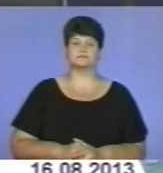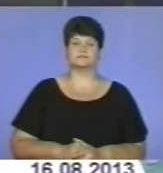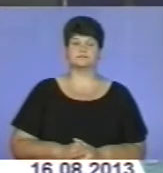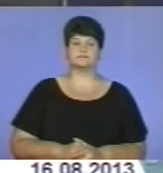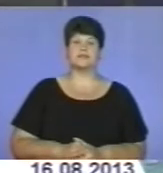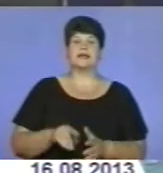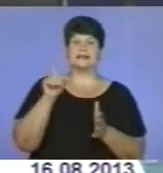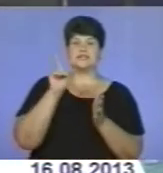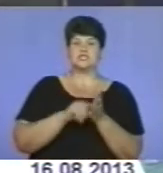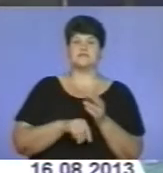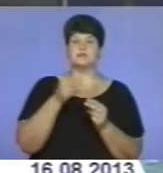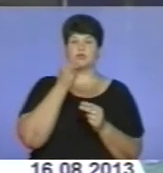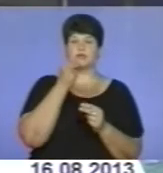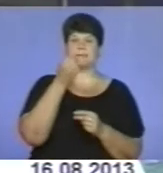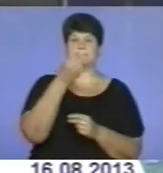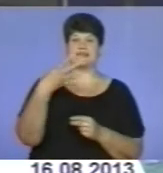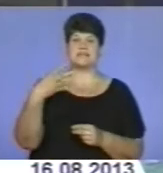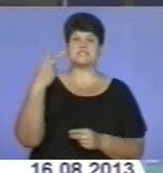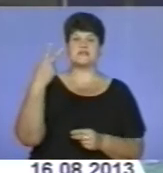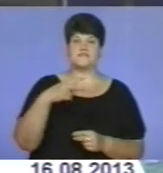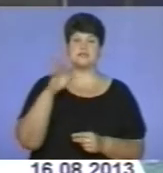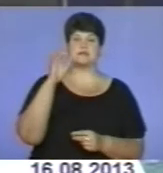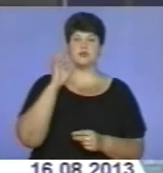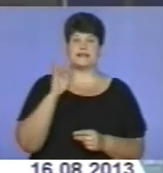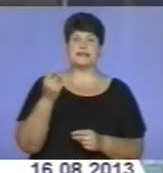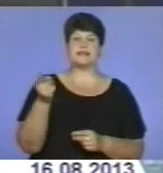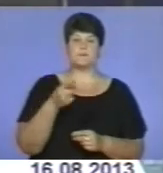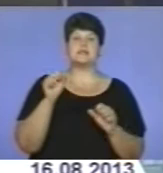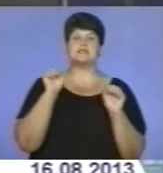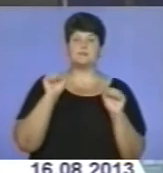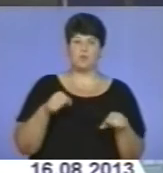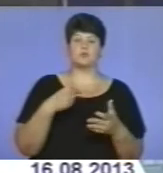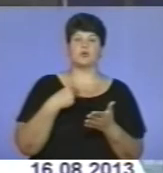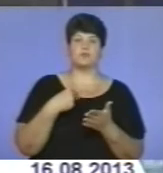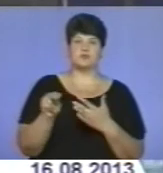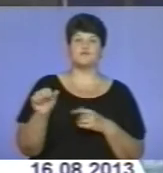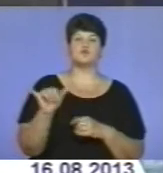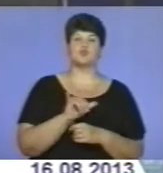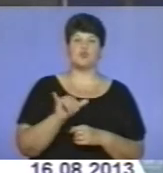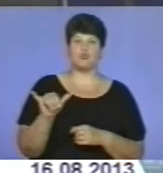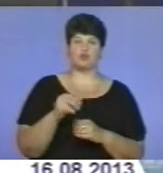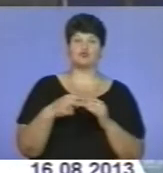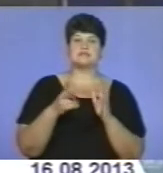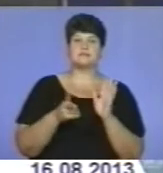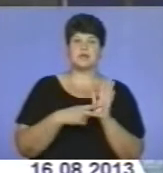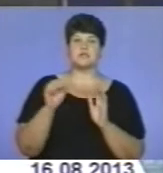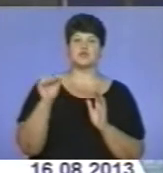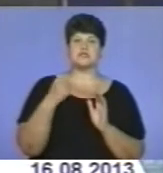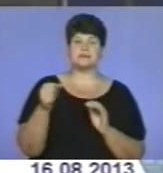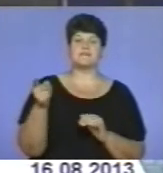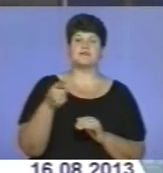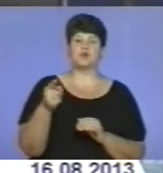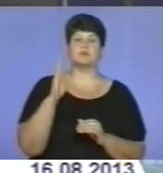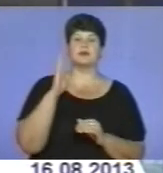Дешевші продукти на 15-20% тернополяни зможуть придбати у суботу. 17 серпня у Тернополі